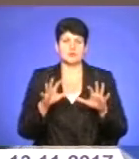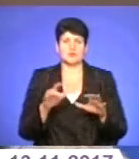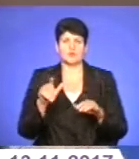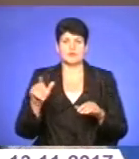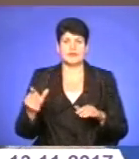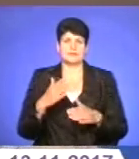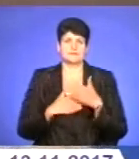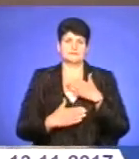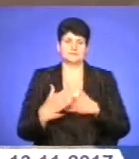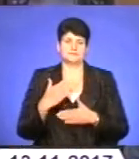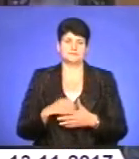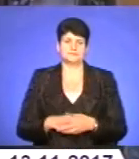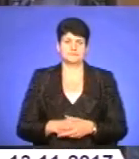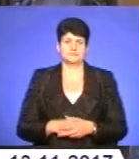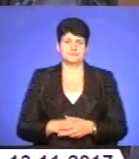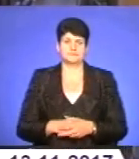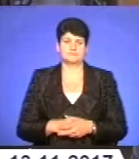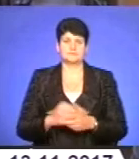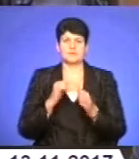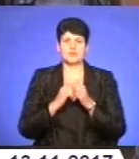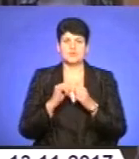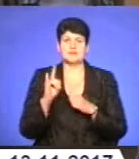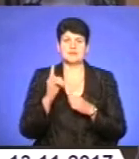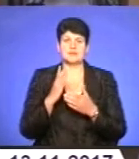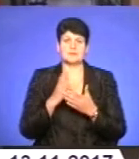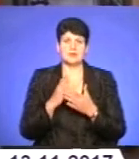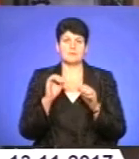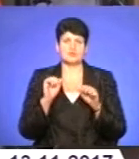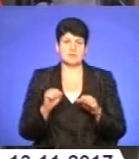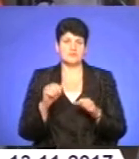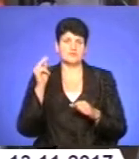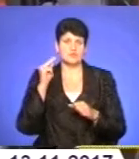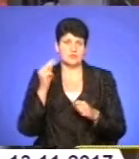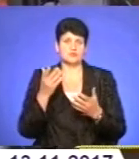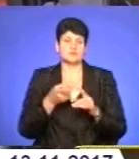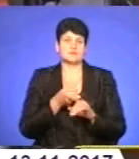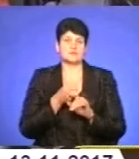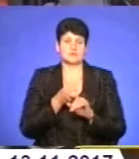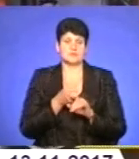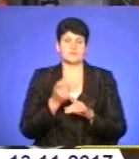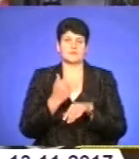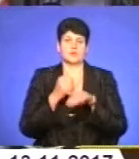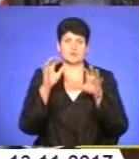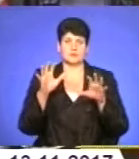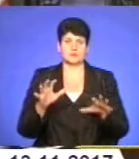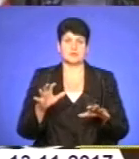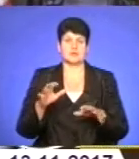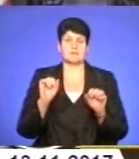з особливими потребами. Не кожна дитина має можливість навчатися, якщо це стосується конституційних прав самої